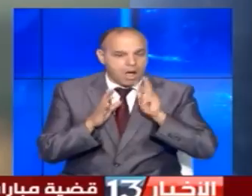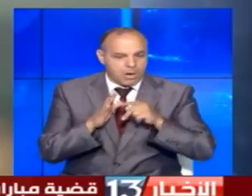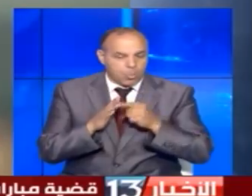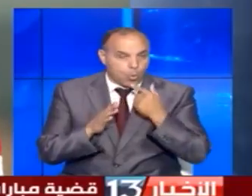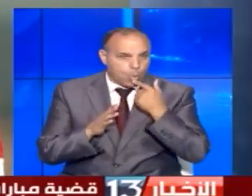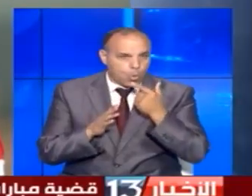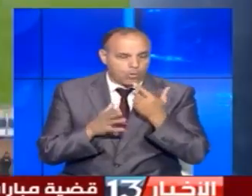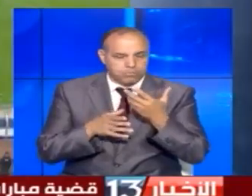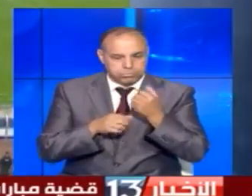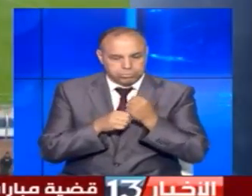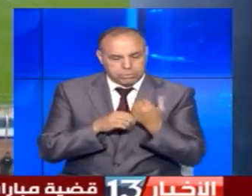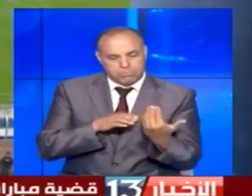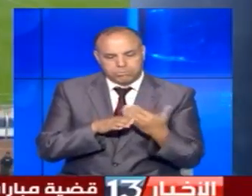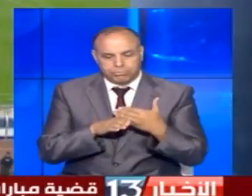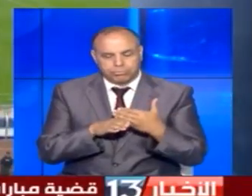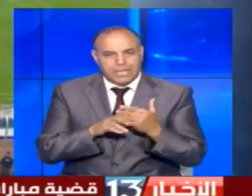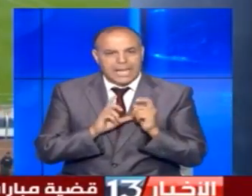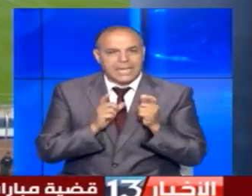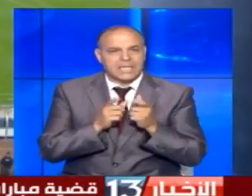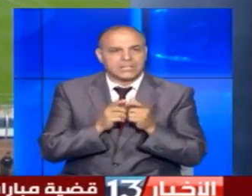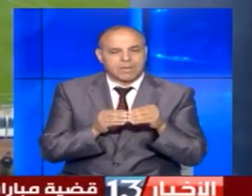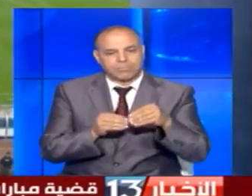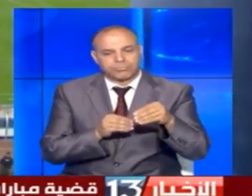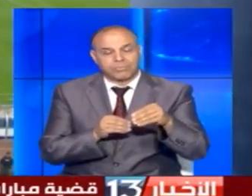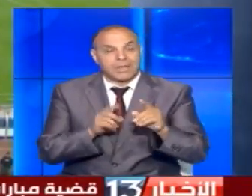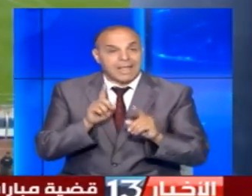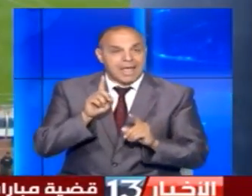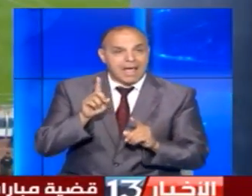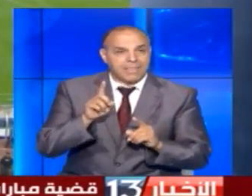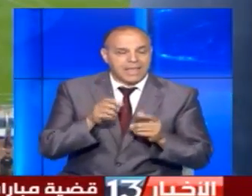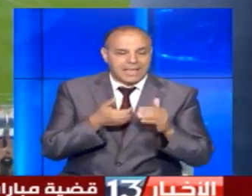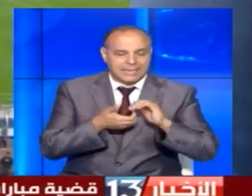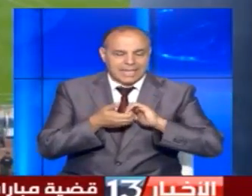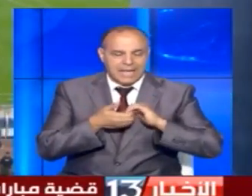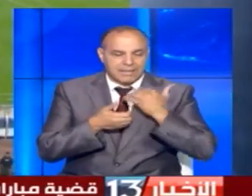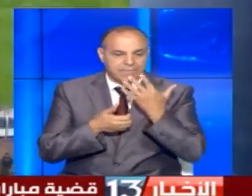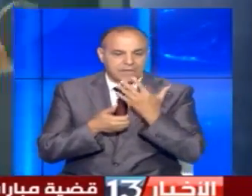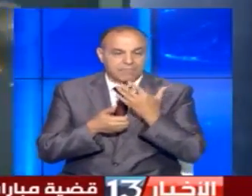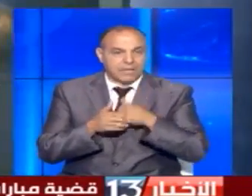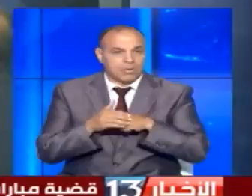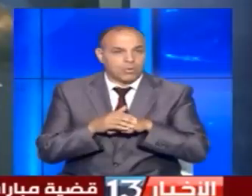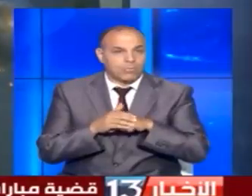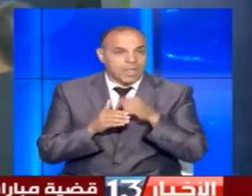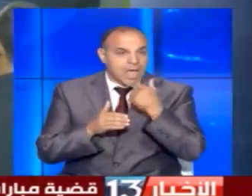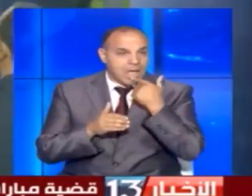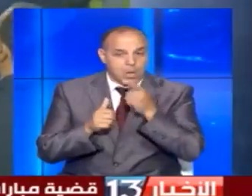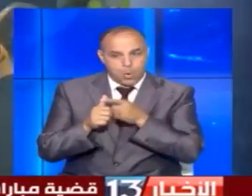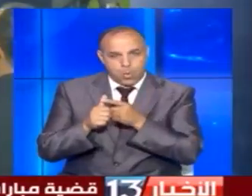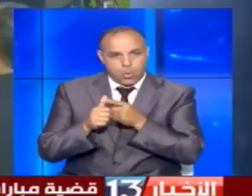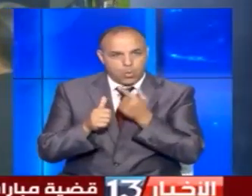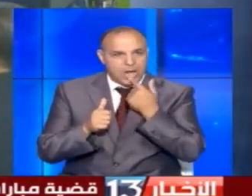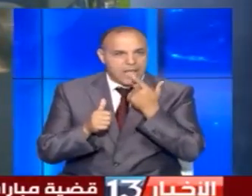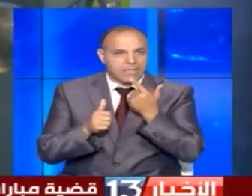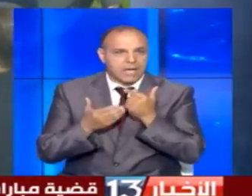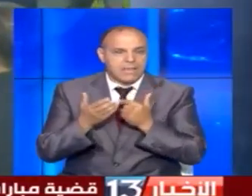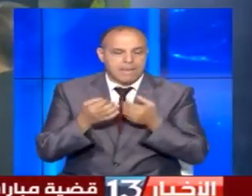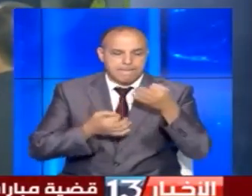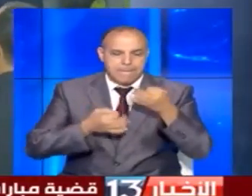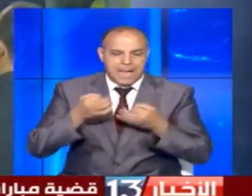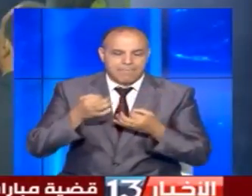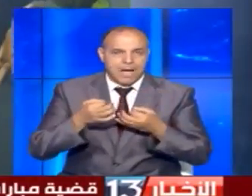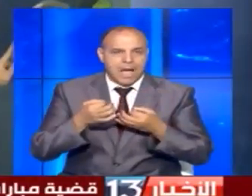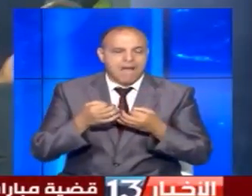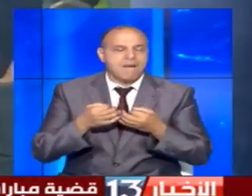سيكون قابلا للطعن لدى لجنة الاستئناف بالاتحاد الإفريقي في مرحلة أولى ولدى المحكمة